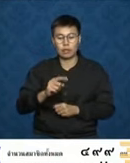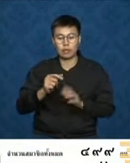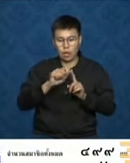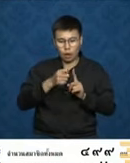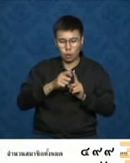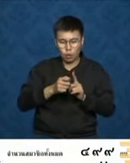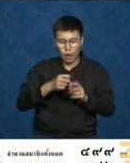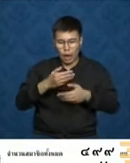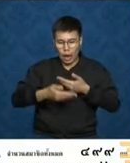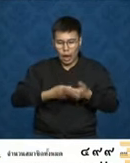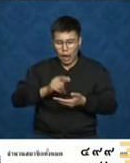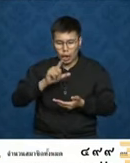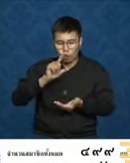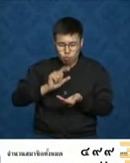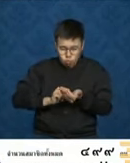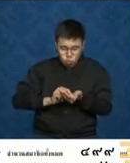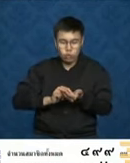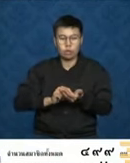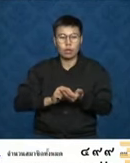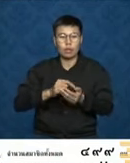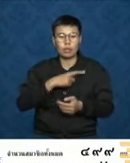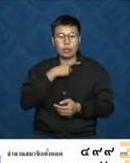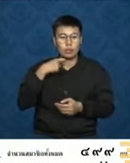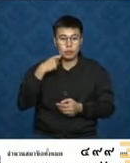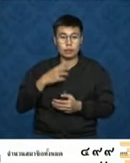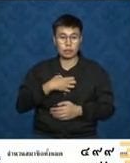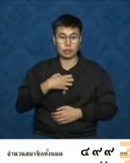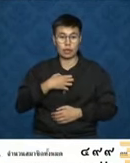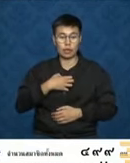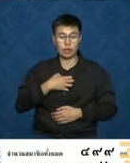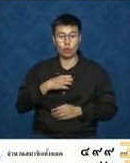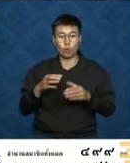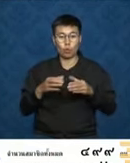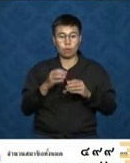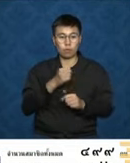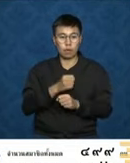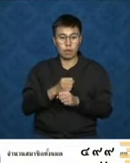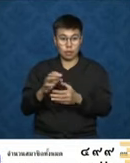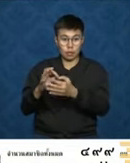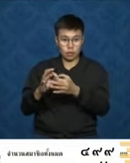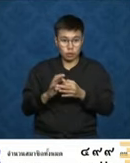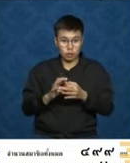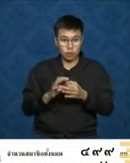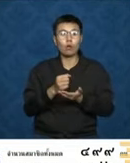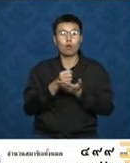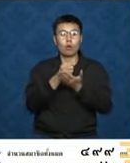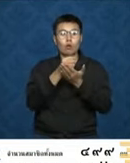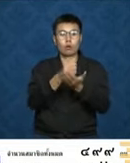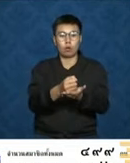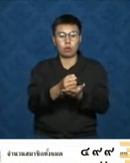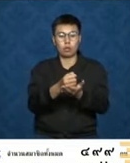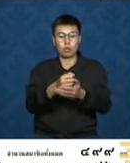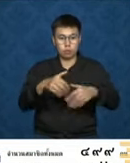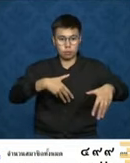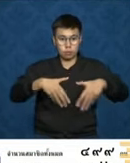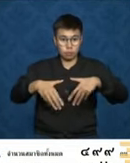ต่ำอยากจะขอหน่วยงานที่เกี่ยวข้องหามาตรการที่เกี่ยวข้องหามาตรการช่วยเหลือนะครับให้พี่